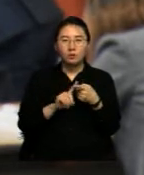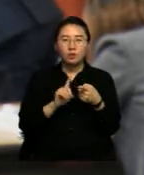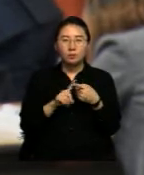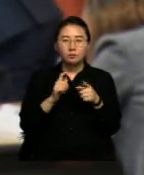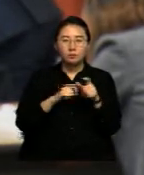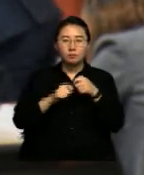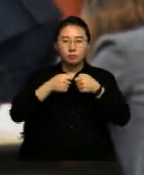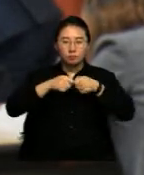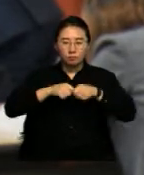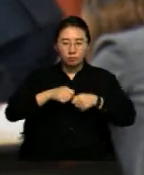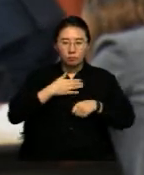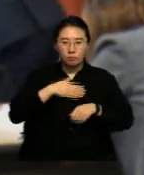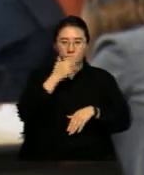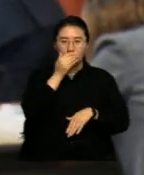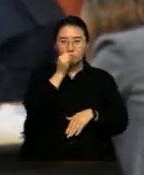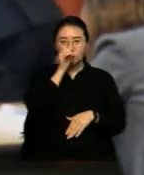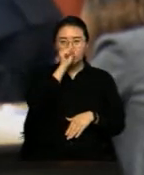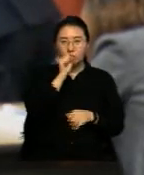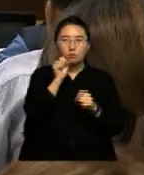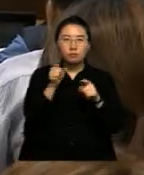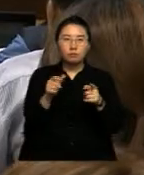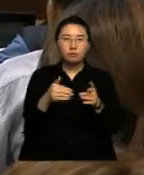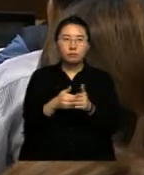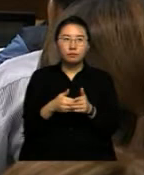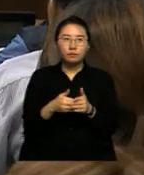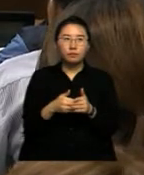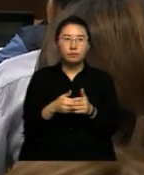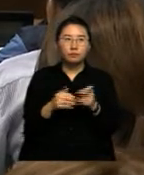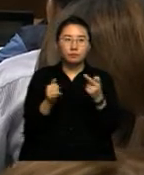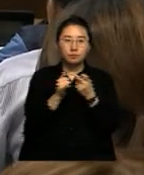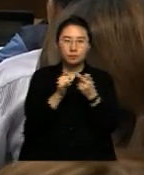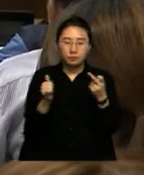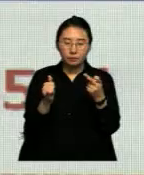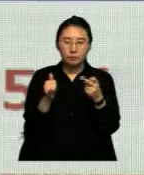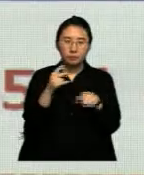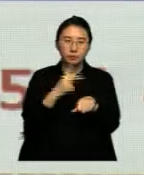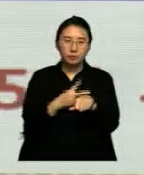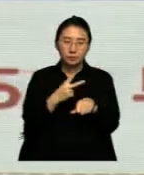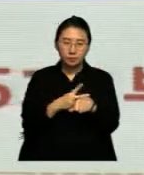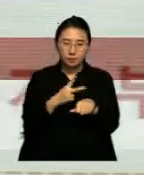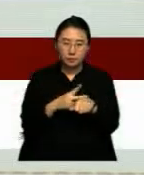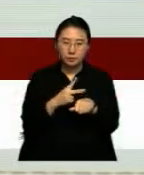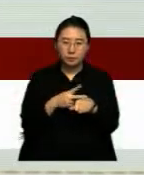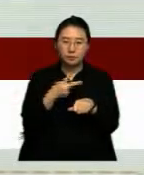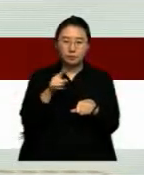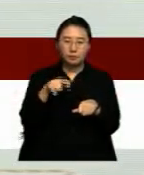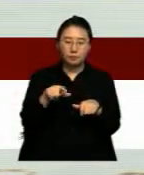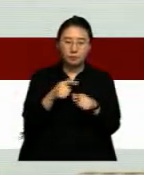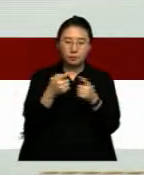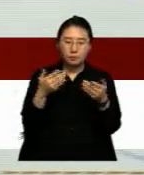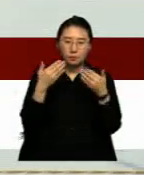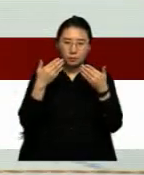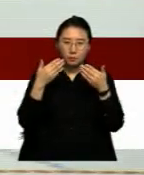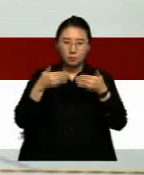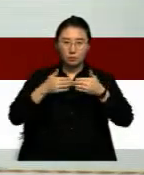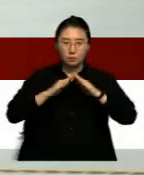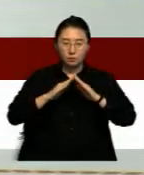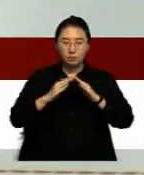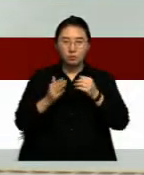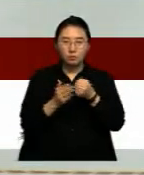대해서 좀 더 구체적으로 알 수 있는 좋은 기회가 됐다고 생각합니다. 12명에 이르는 교수진은 대진대학교가 주축이 돼